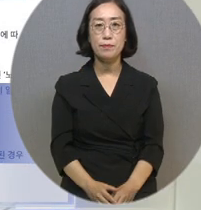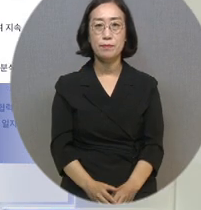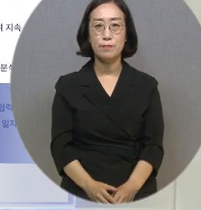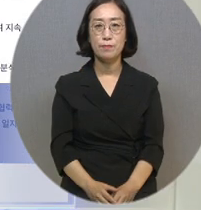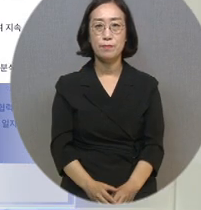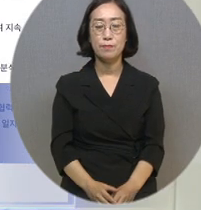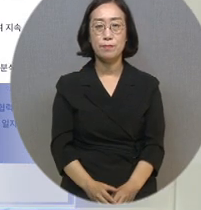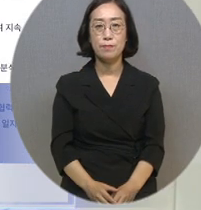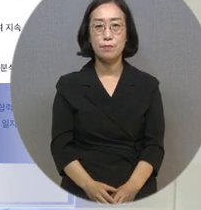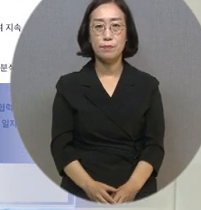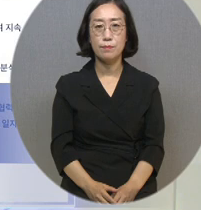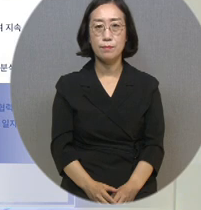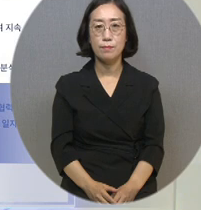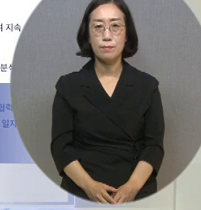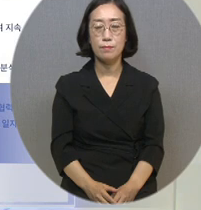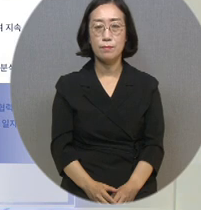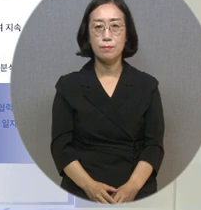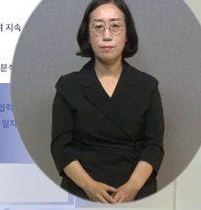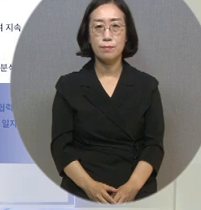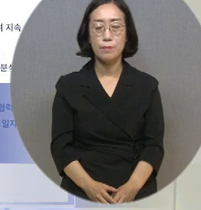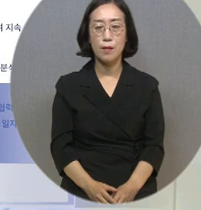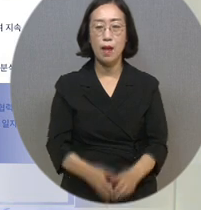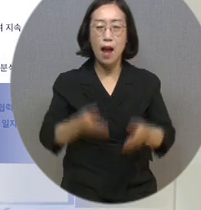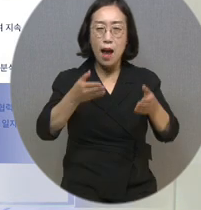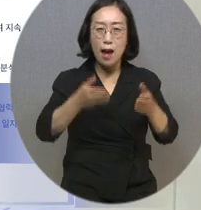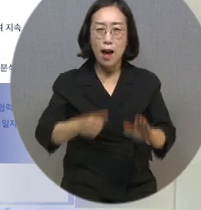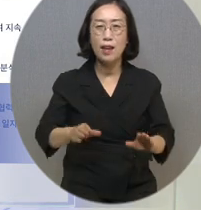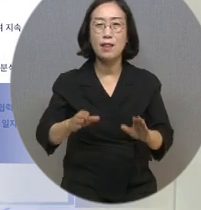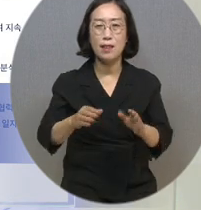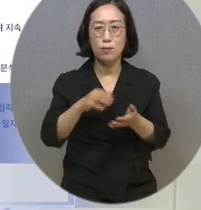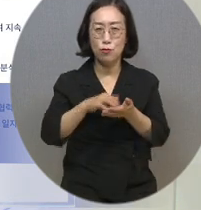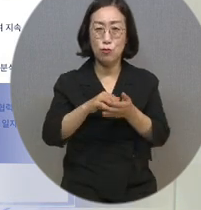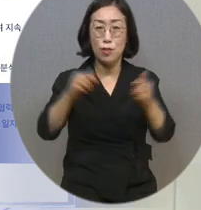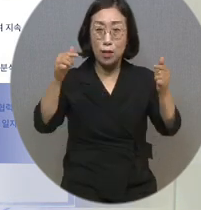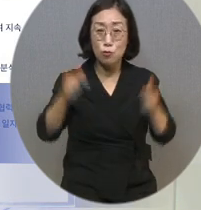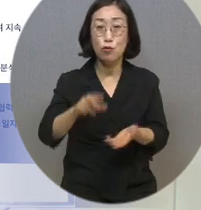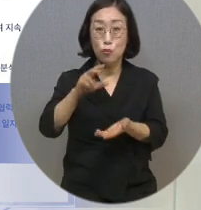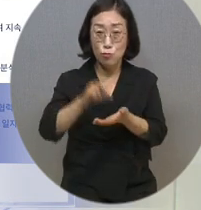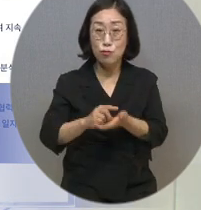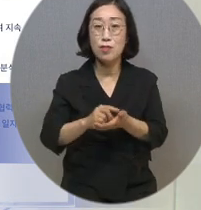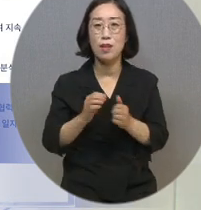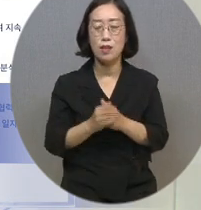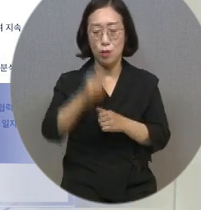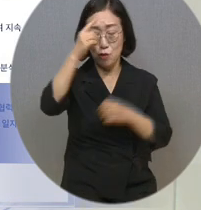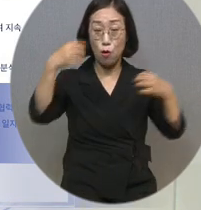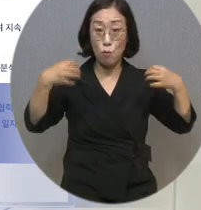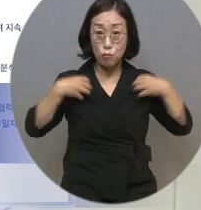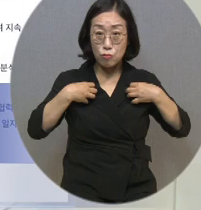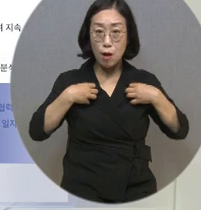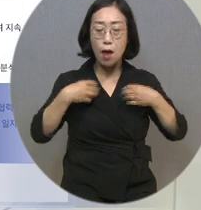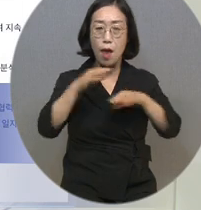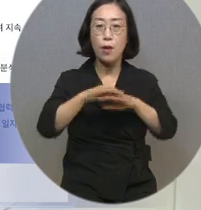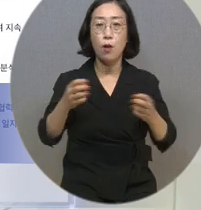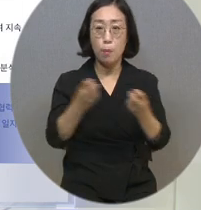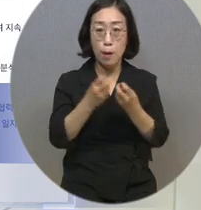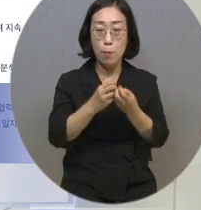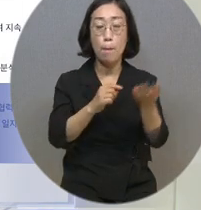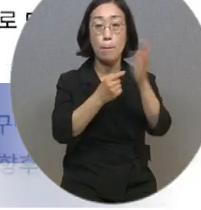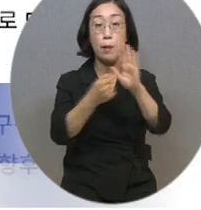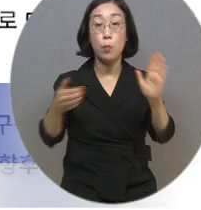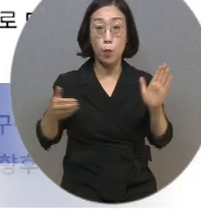다음 뉴스입니다. 정부가 저출생 문제에 대한 비상대응 체계를 가동하고 이와 관련한 대책을 얼마 전